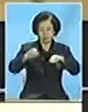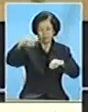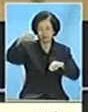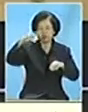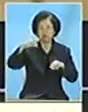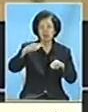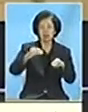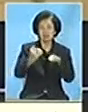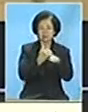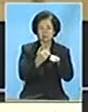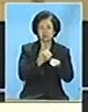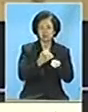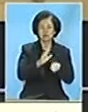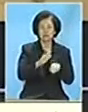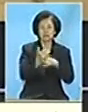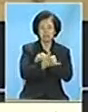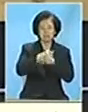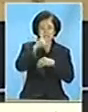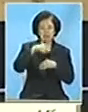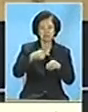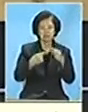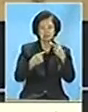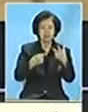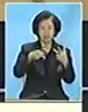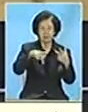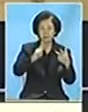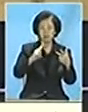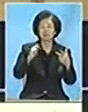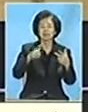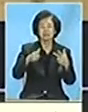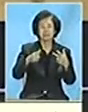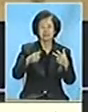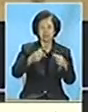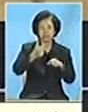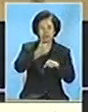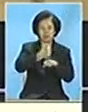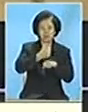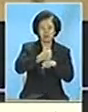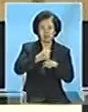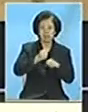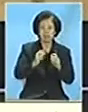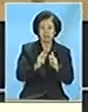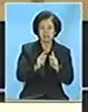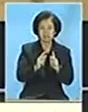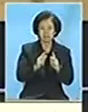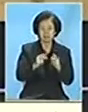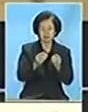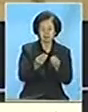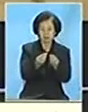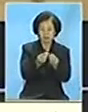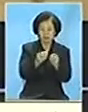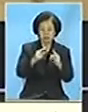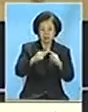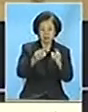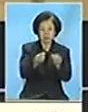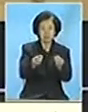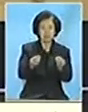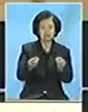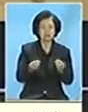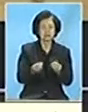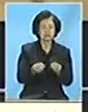ส่งมวลชนแห่งประเทศไทย3นายปานเทพศรีสวัยผู้อำนวยการฝ่ายกรรมสิทธิ์ที่ดินในการนี้นึงขออนุญา